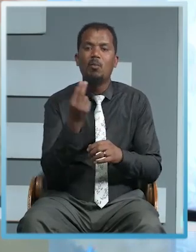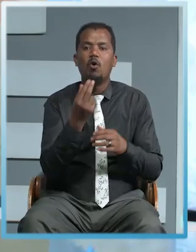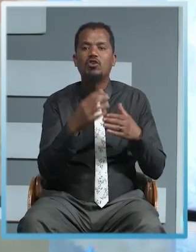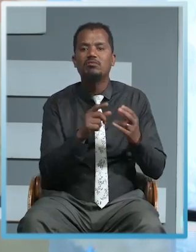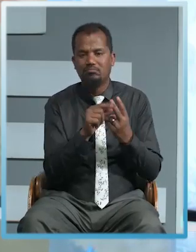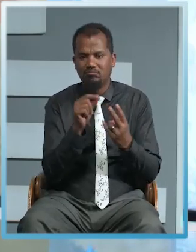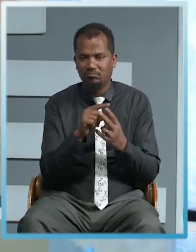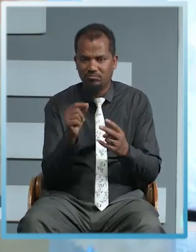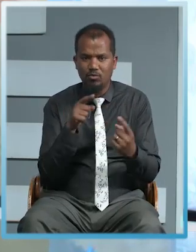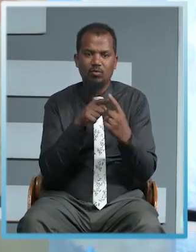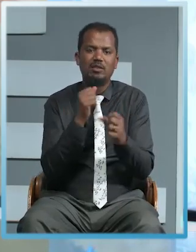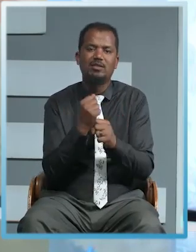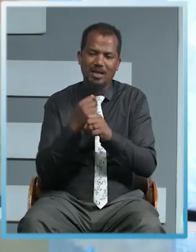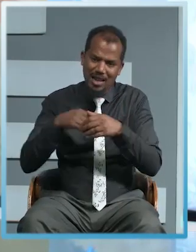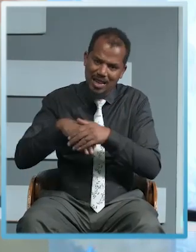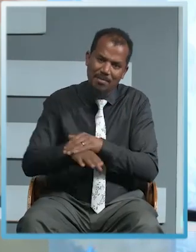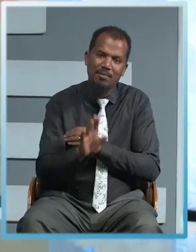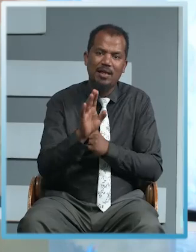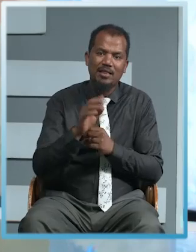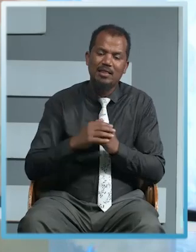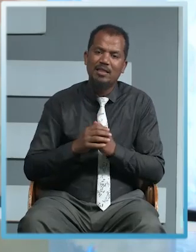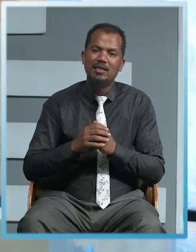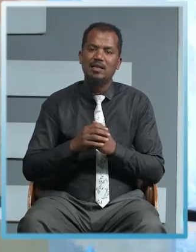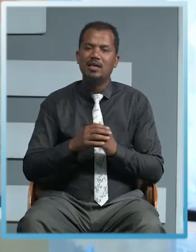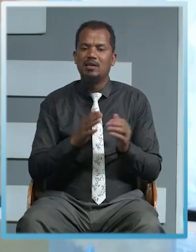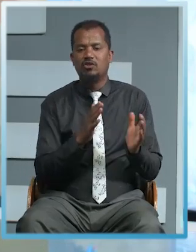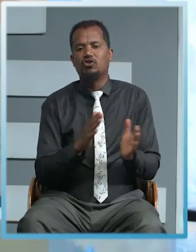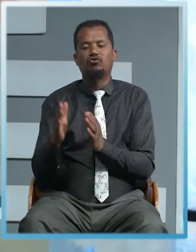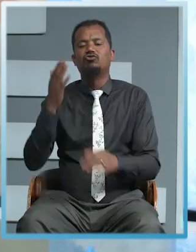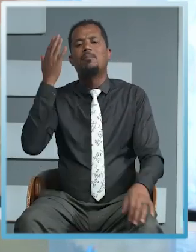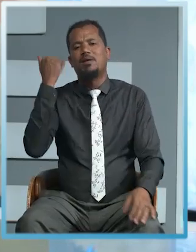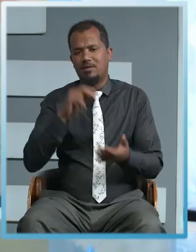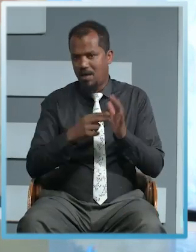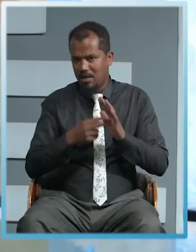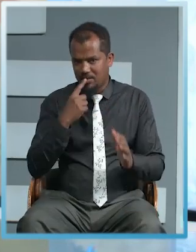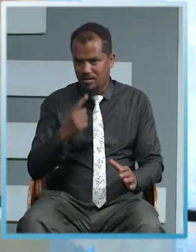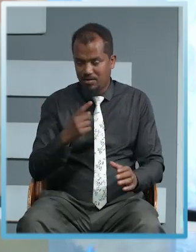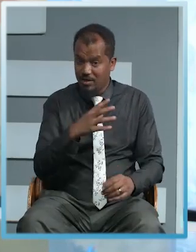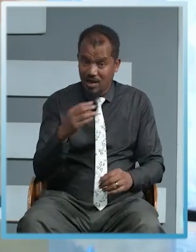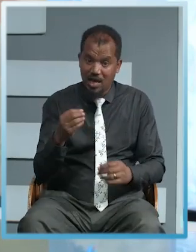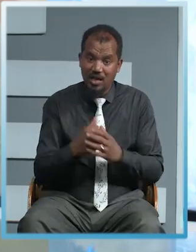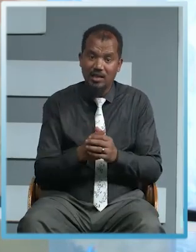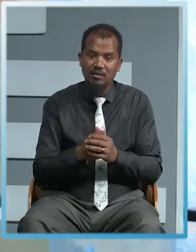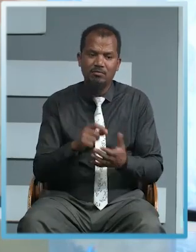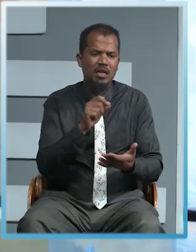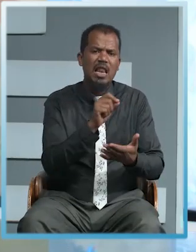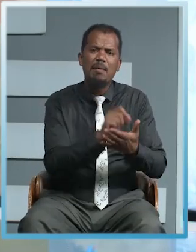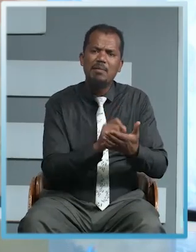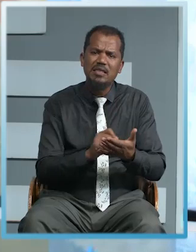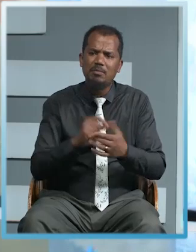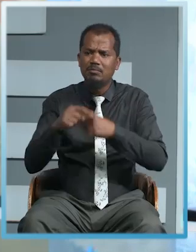ቦርድ መርጠን ወደ ስራ ለመግባት ዝግጁ ነበርን ማለት ነው። እና